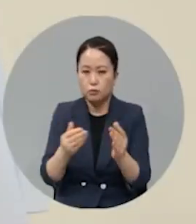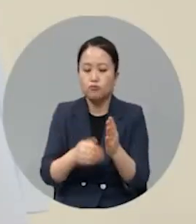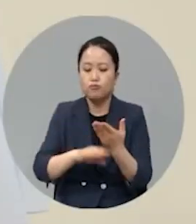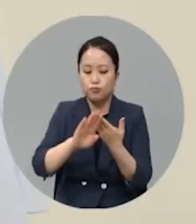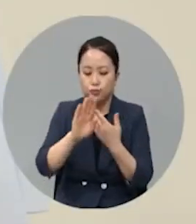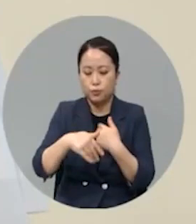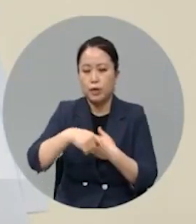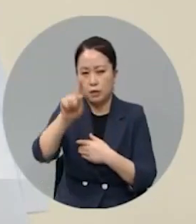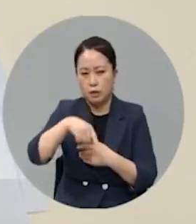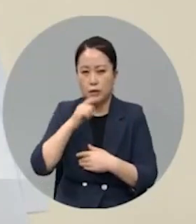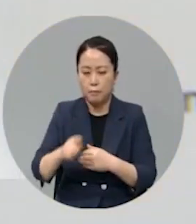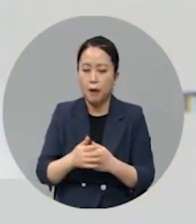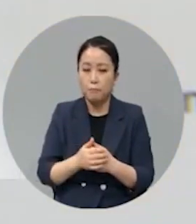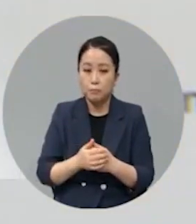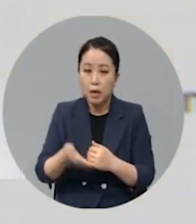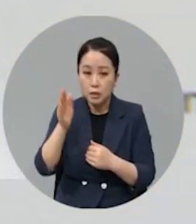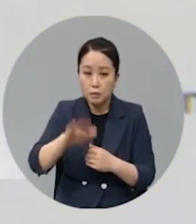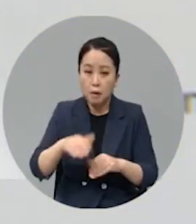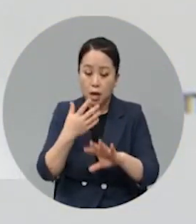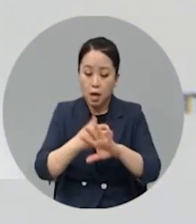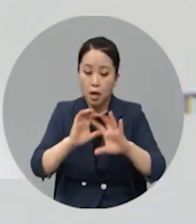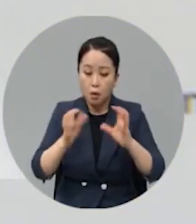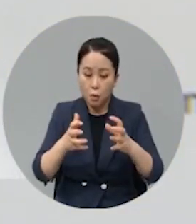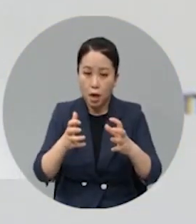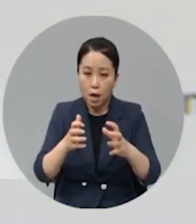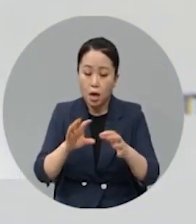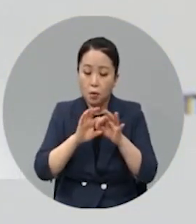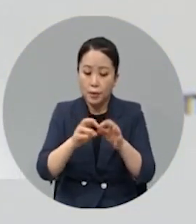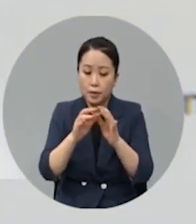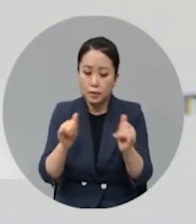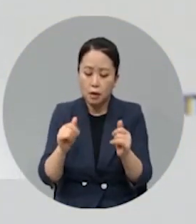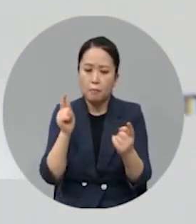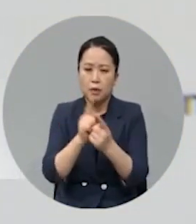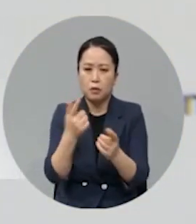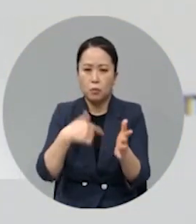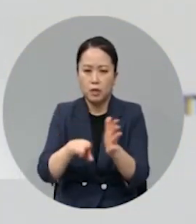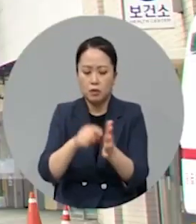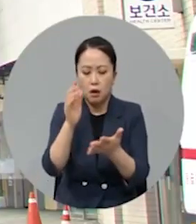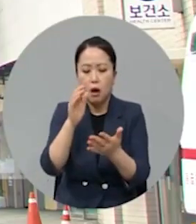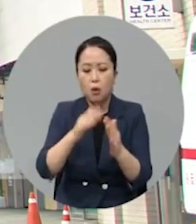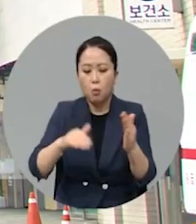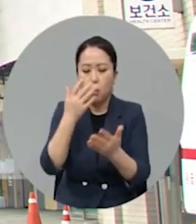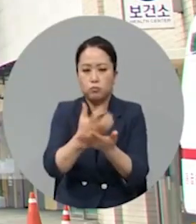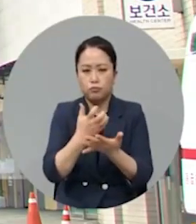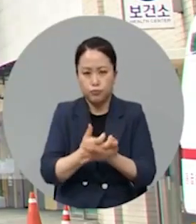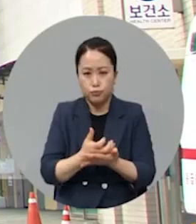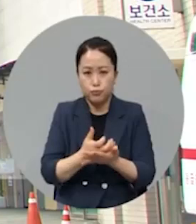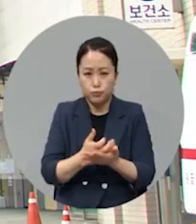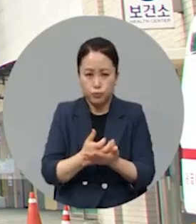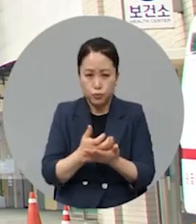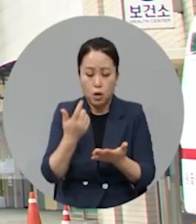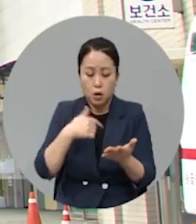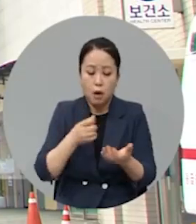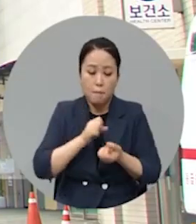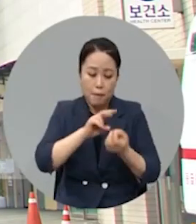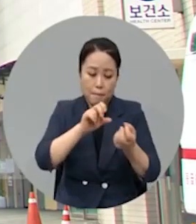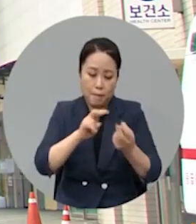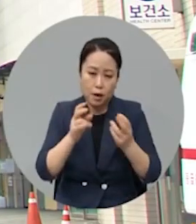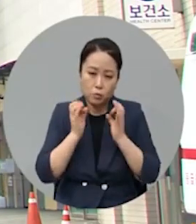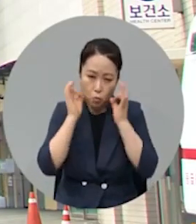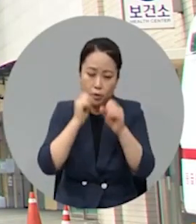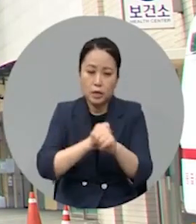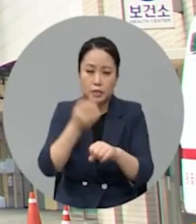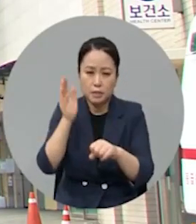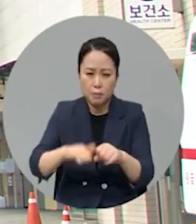해외 비축제 관계자들을 만나기 위해 공문을 보내는 등 노력했으며 꼭 관계자들을 만나야 할 출장도 아니라고